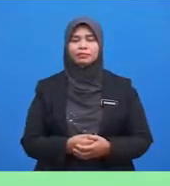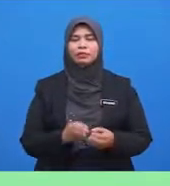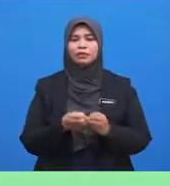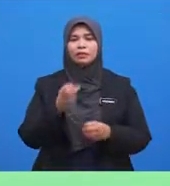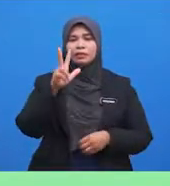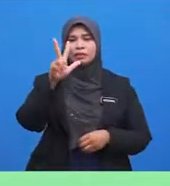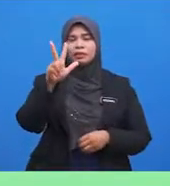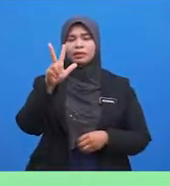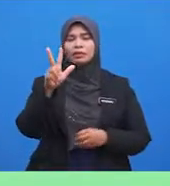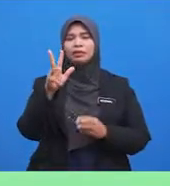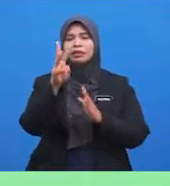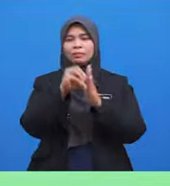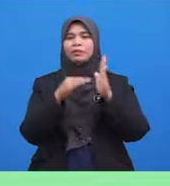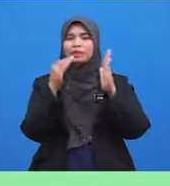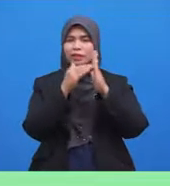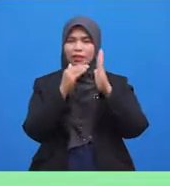Ketiga,